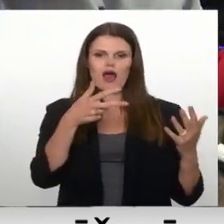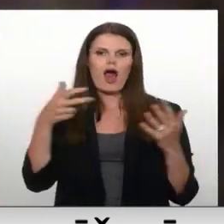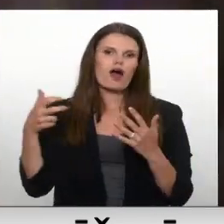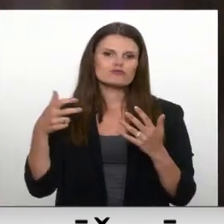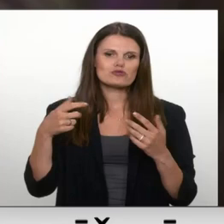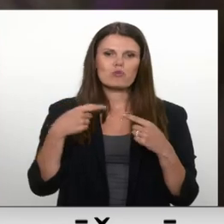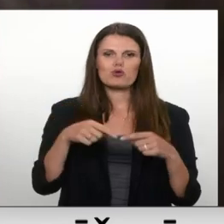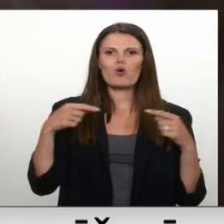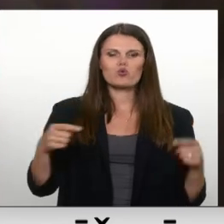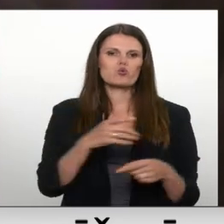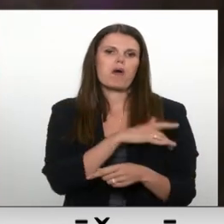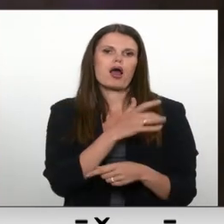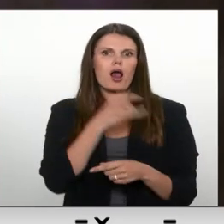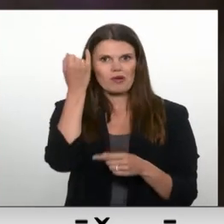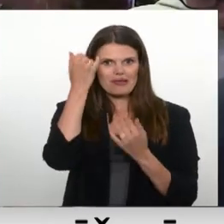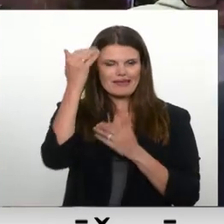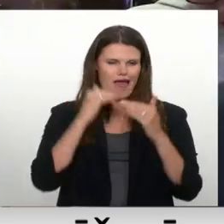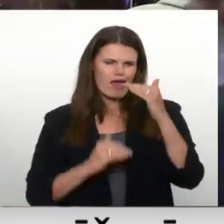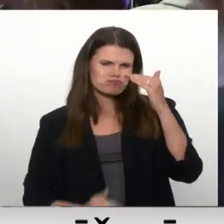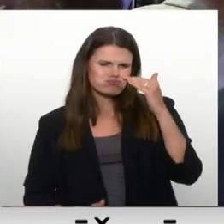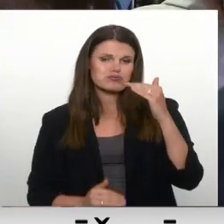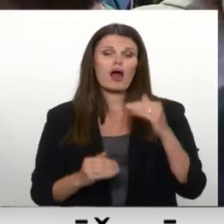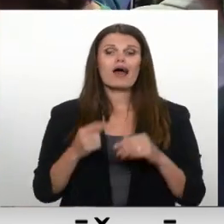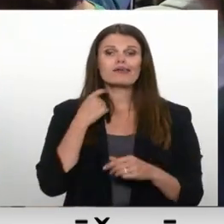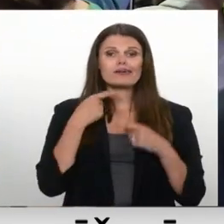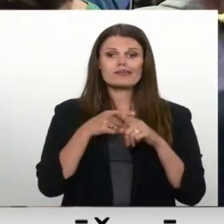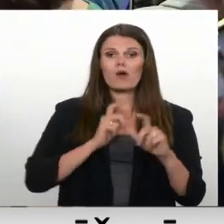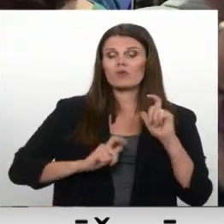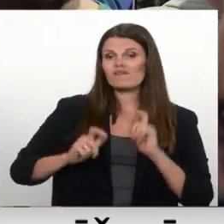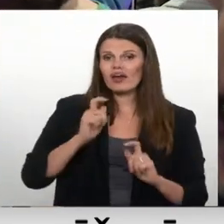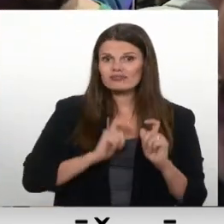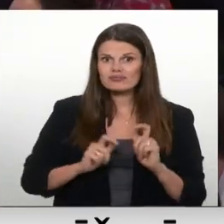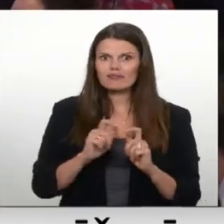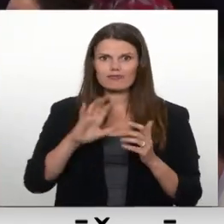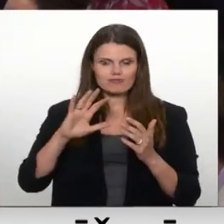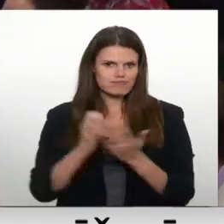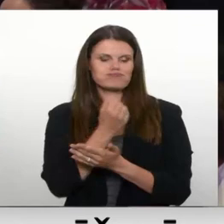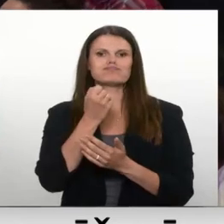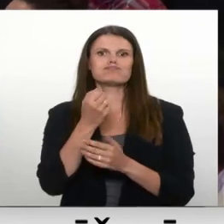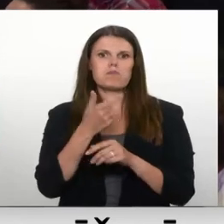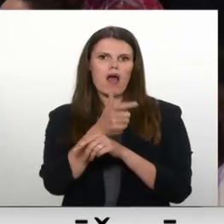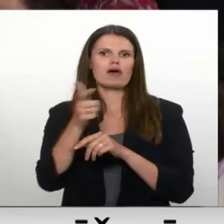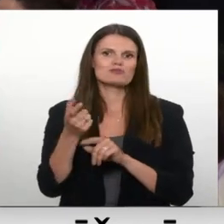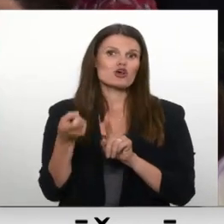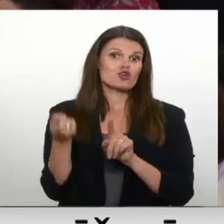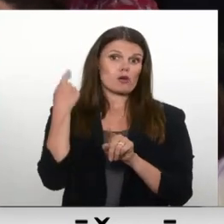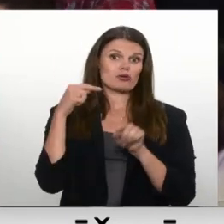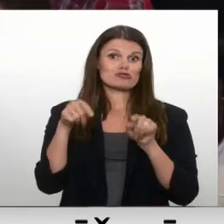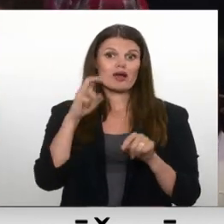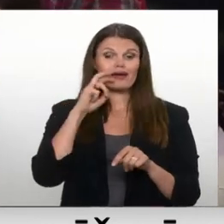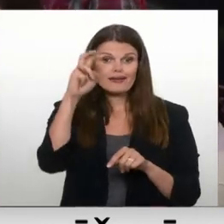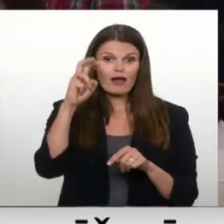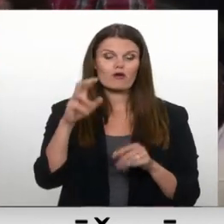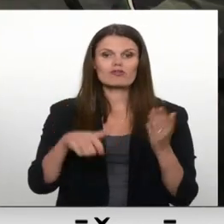3800 produktu un pakalpojumu idejas. Un Rīgas Tehniskajā universitātē ir izdevies pārspēt iepriekšējo šādu rekordu,